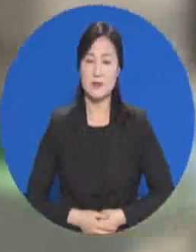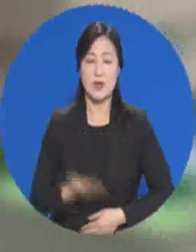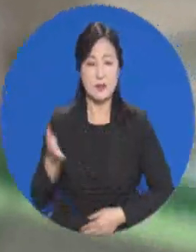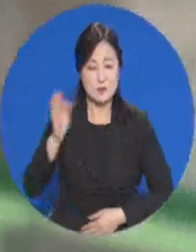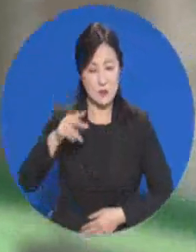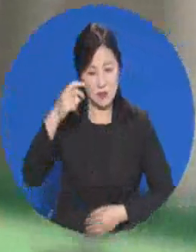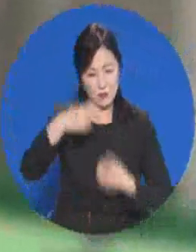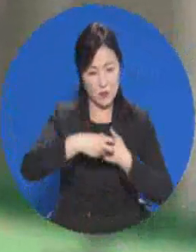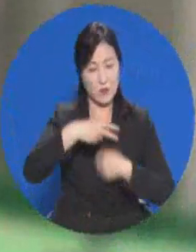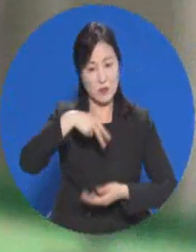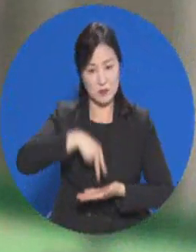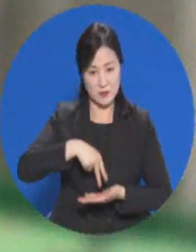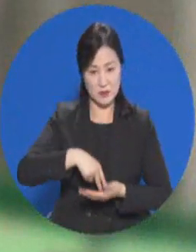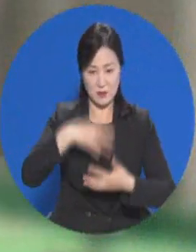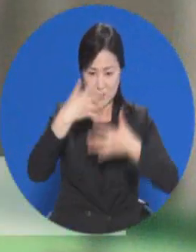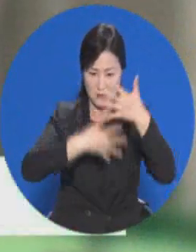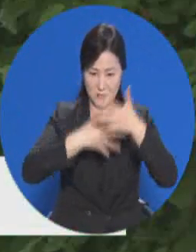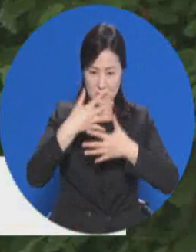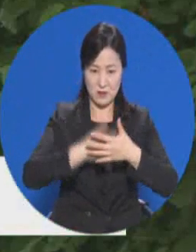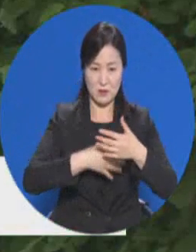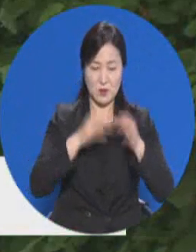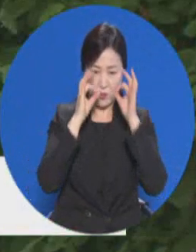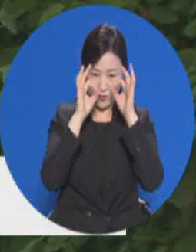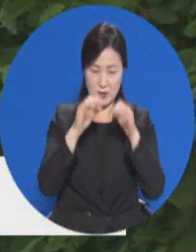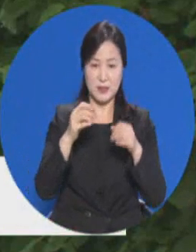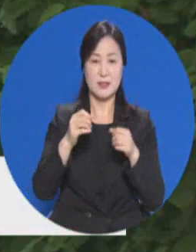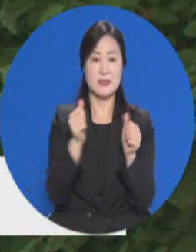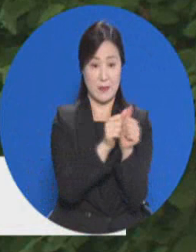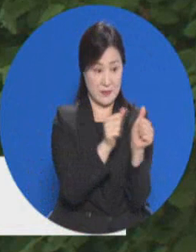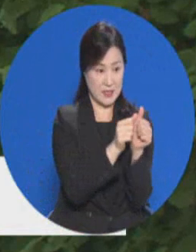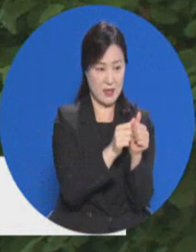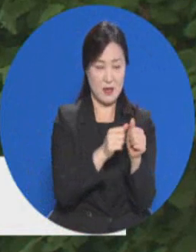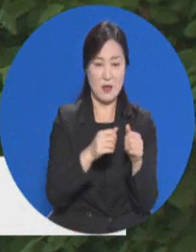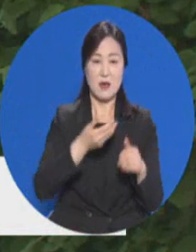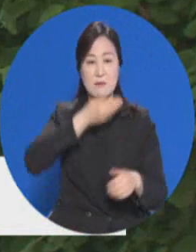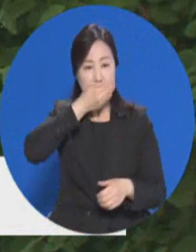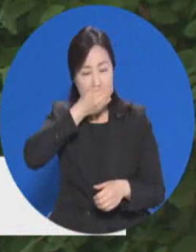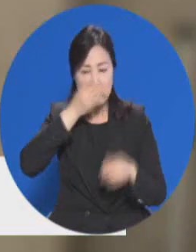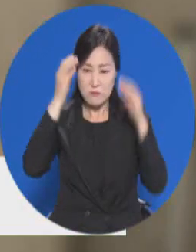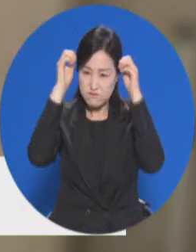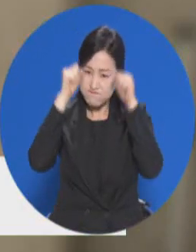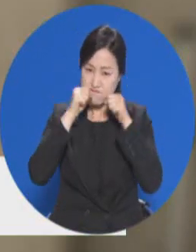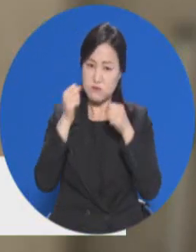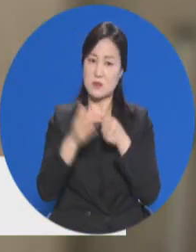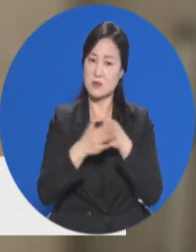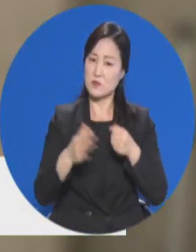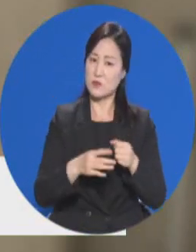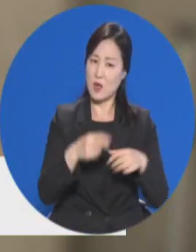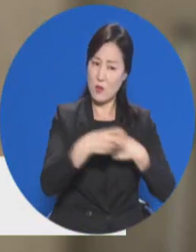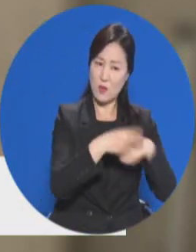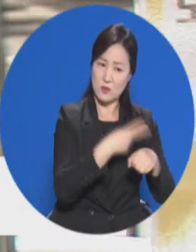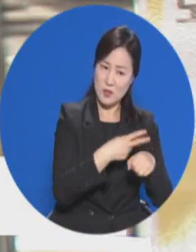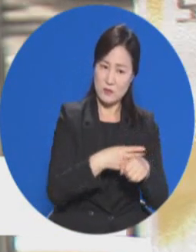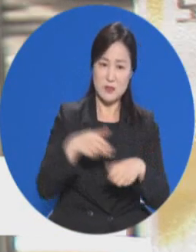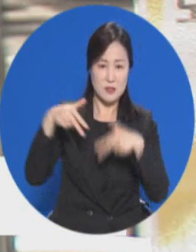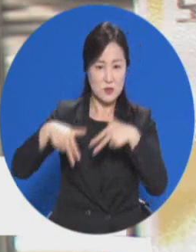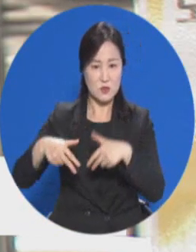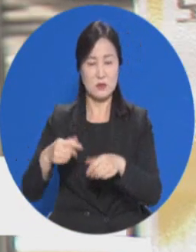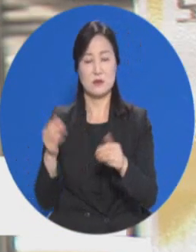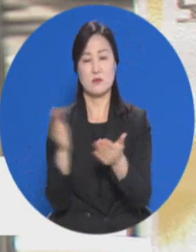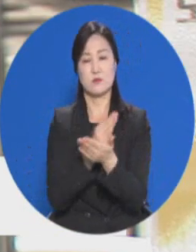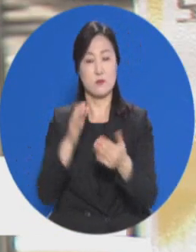하지만 병원 측은 영상에 나오는 남성이 마스크를 쓰고 있어 의료진인지 간호조무사인지 알아보기가 어렵다며 대리 수술